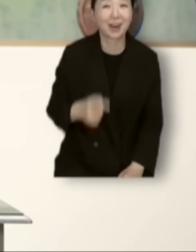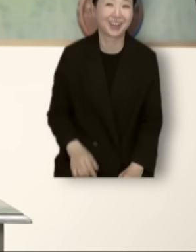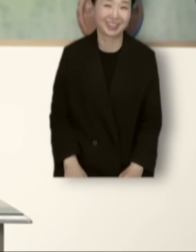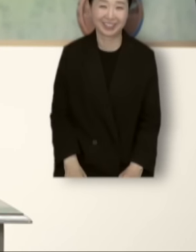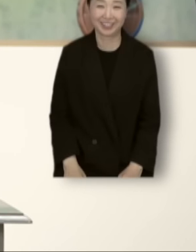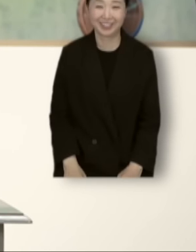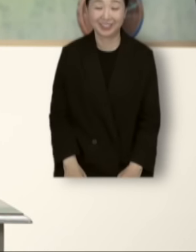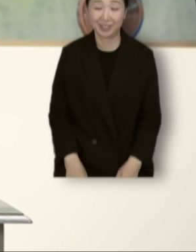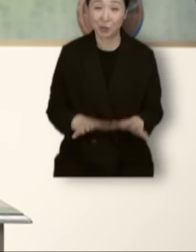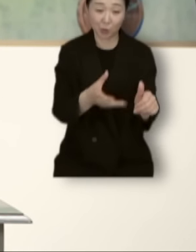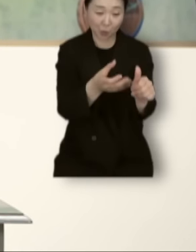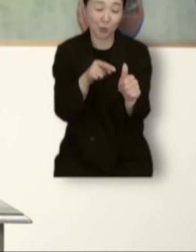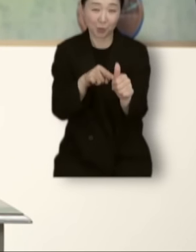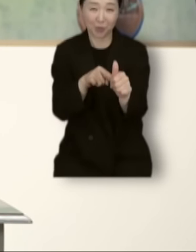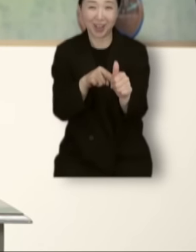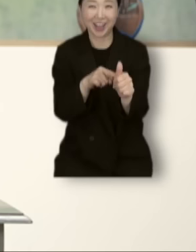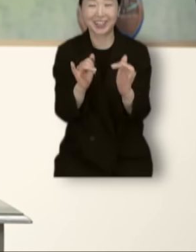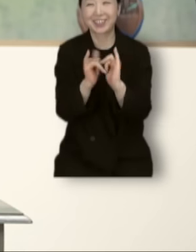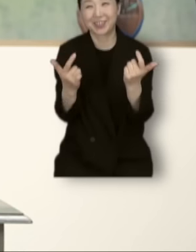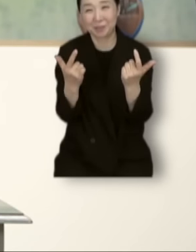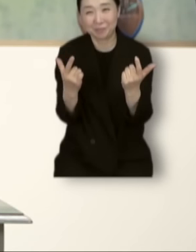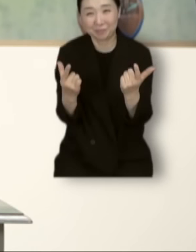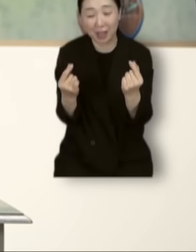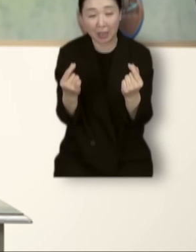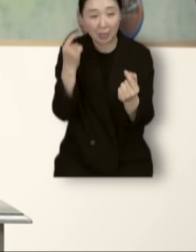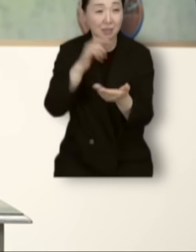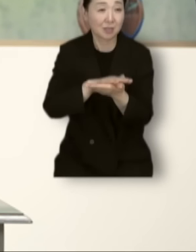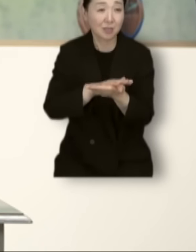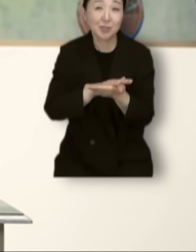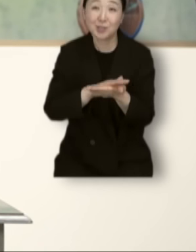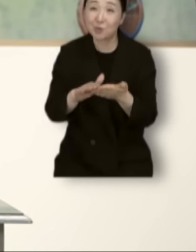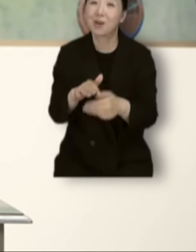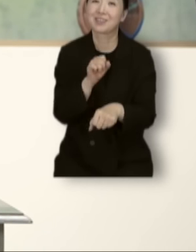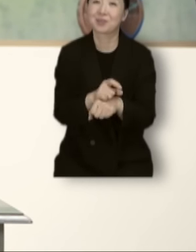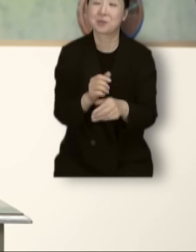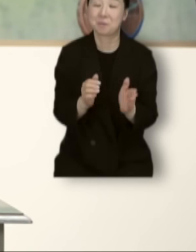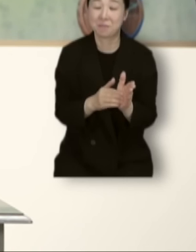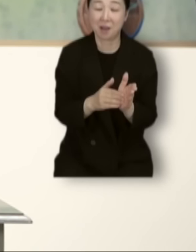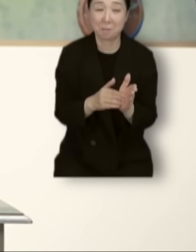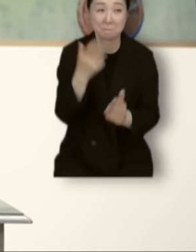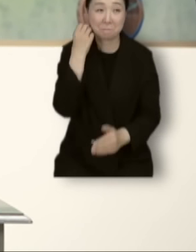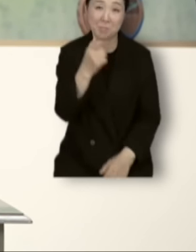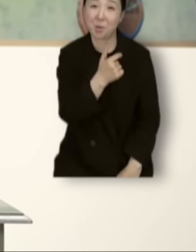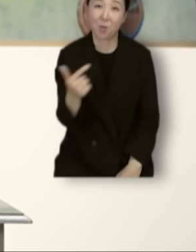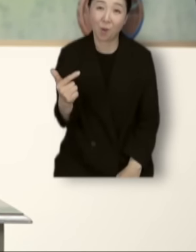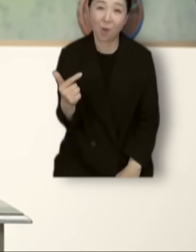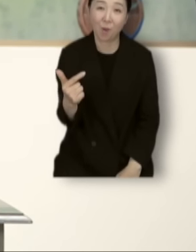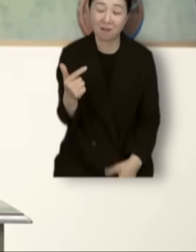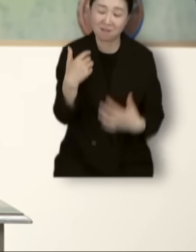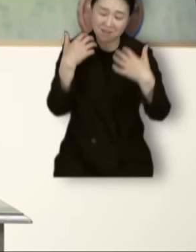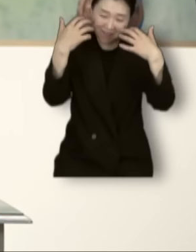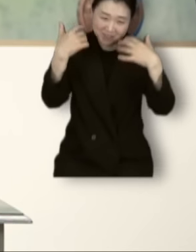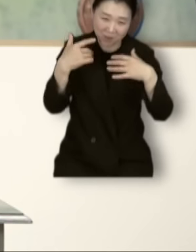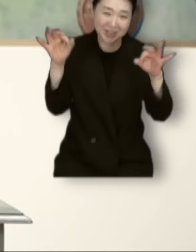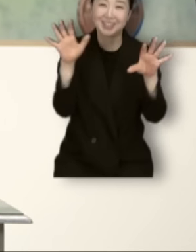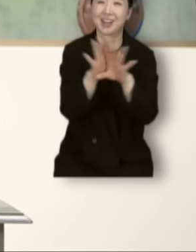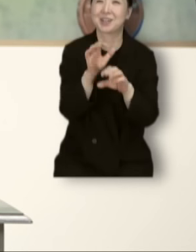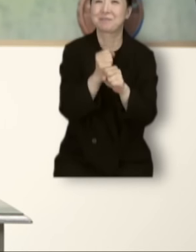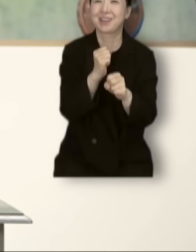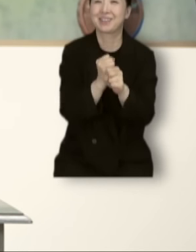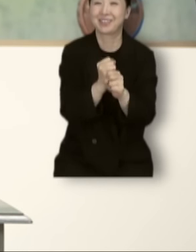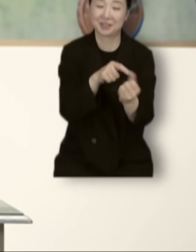오늘 모실 분이 바로 그런 분이십니다 시원시원한 성격과 통통 튀는 매력으로 무더위도 있게 만드는